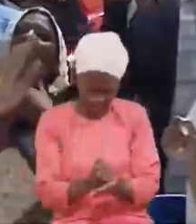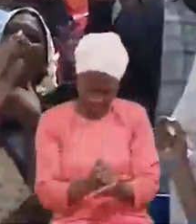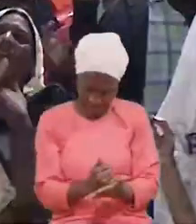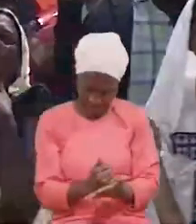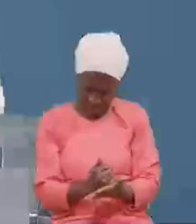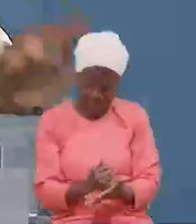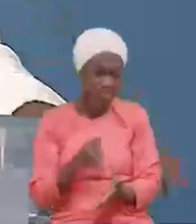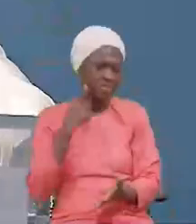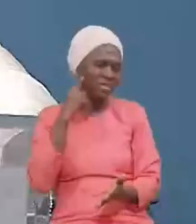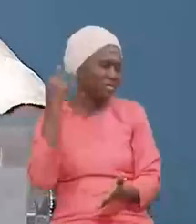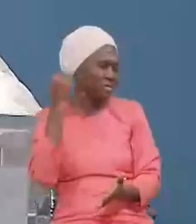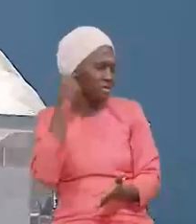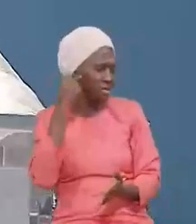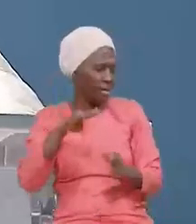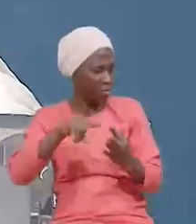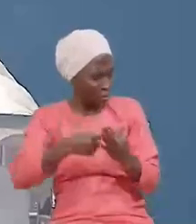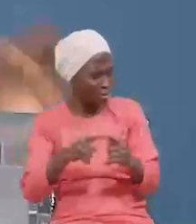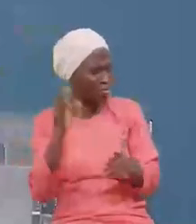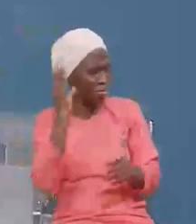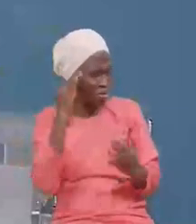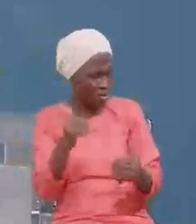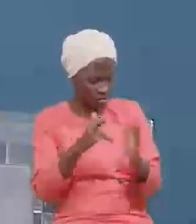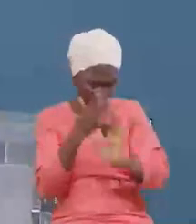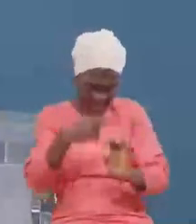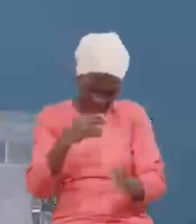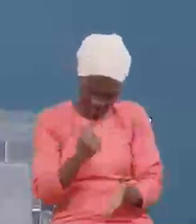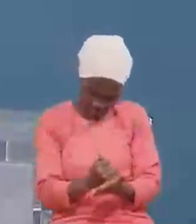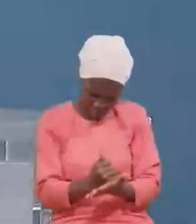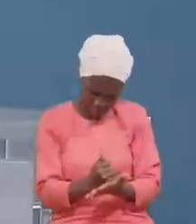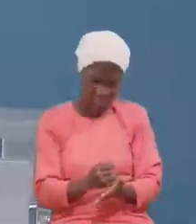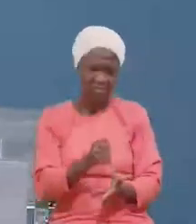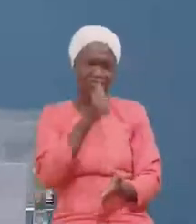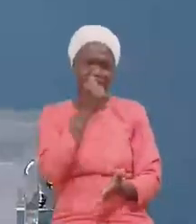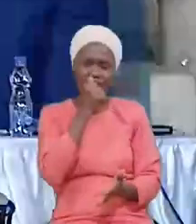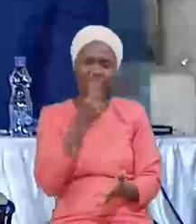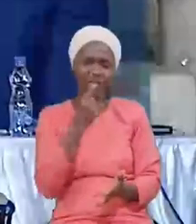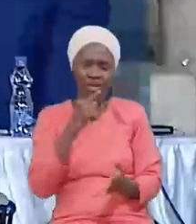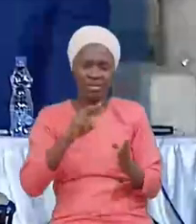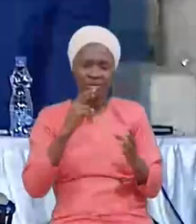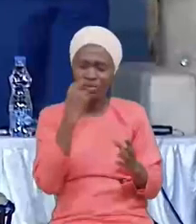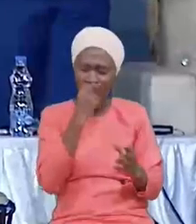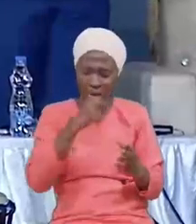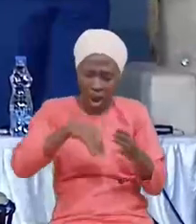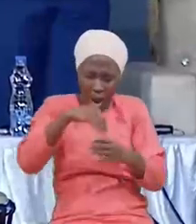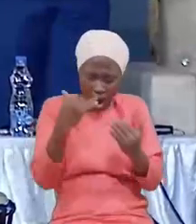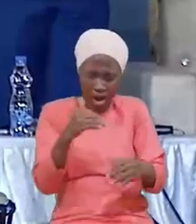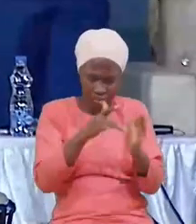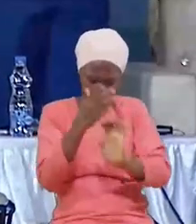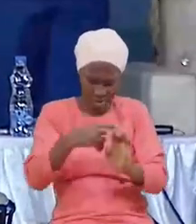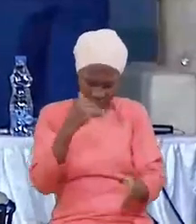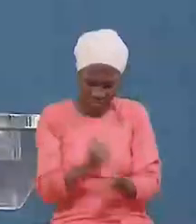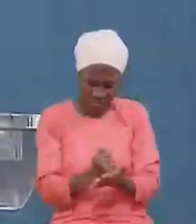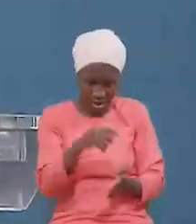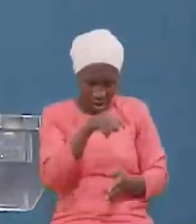Ces oreilles sourdes, commencez par entendre maintenant. Les langues muettes, déliez-vous et parlez.